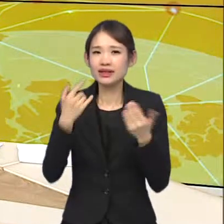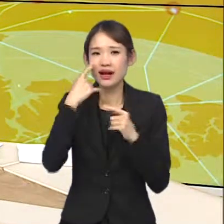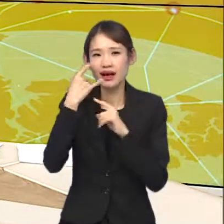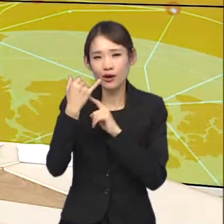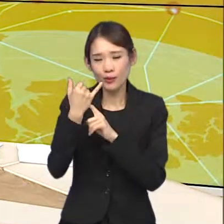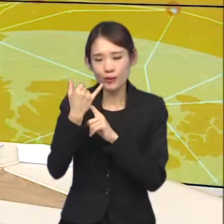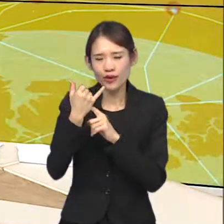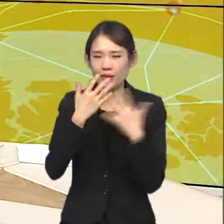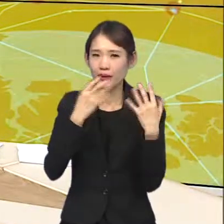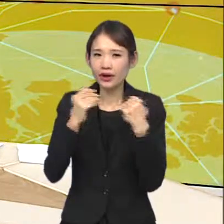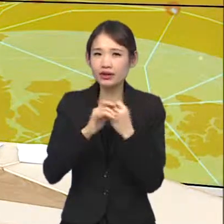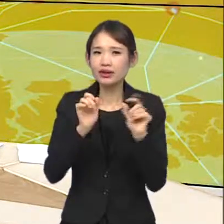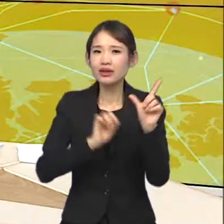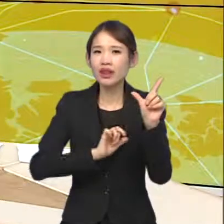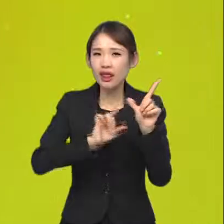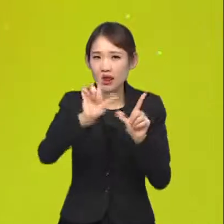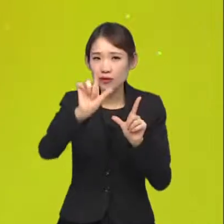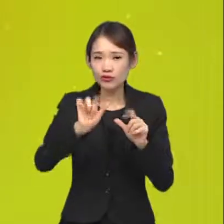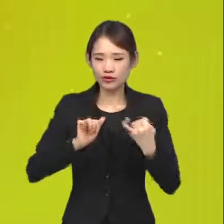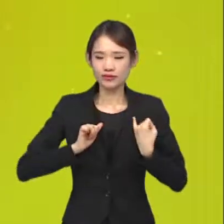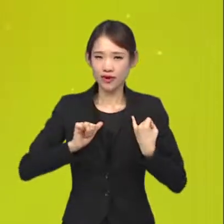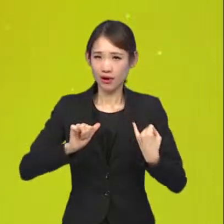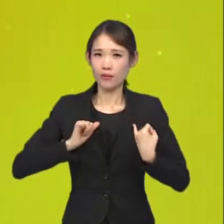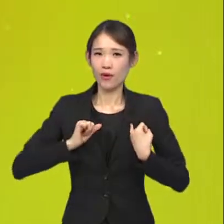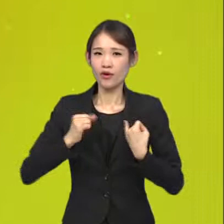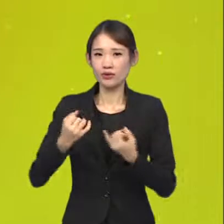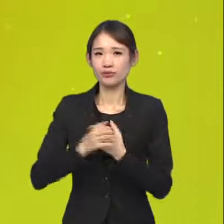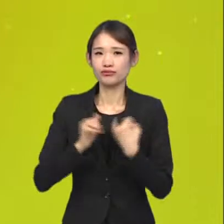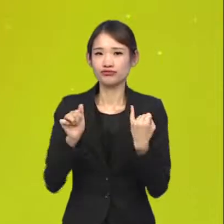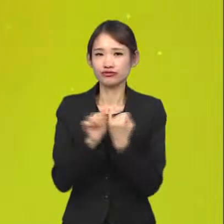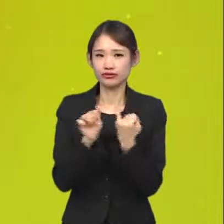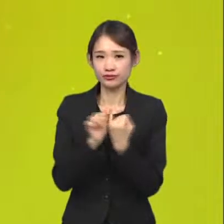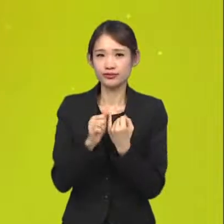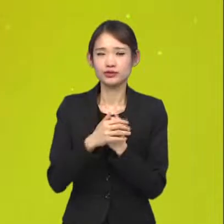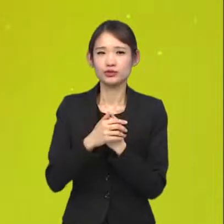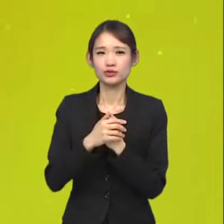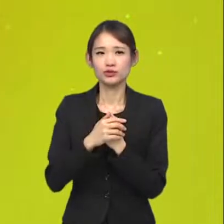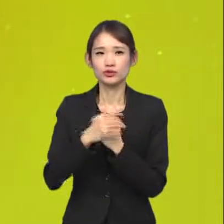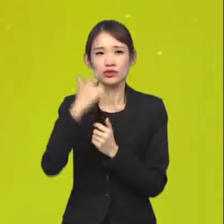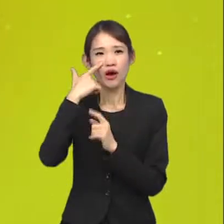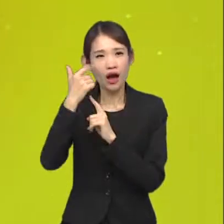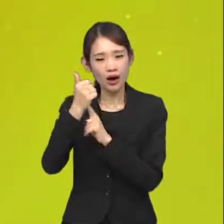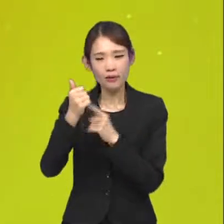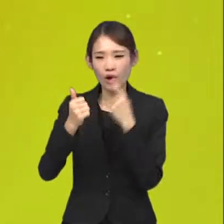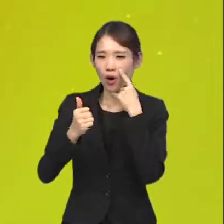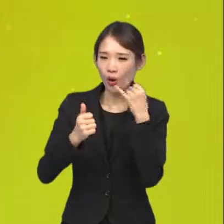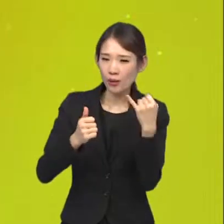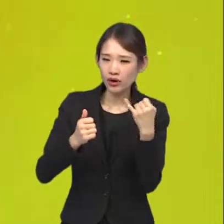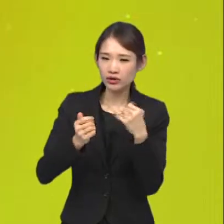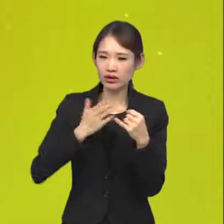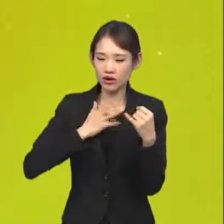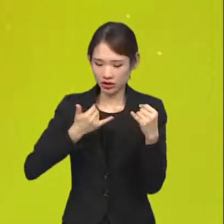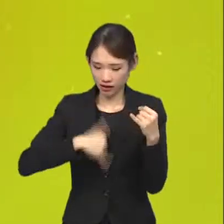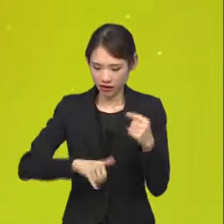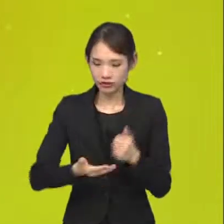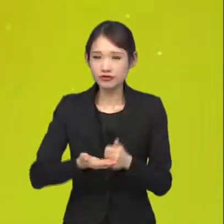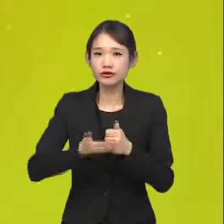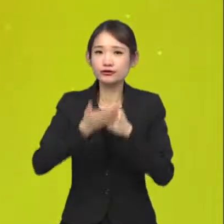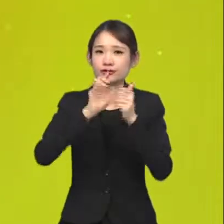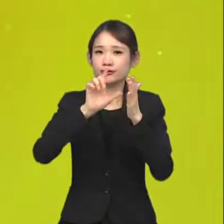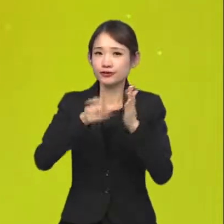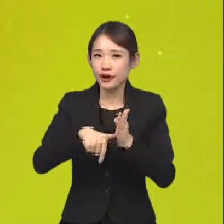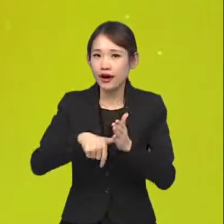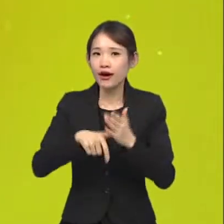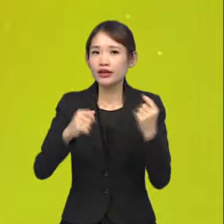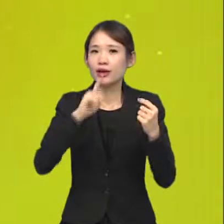많잖아요 예 맞벌이 부부도 많고 그 어머님들이 나 아버님 들이 이제 그 자기 자녀를 키울 때 이런